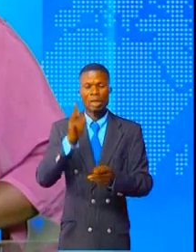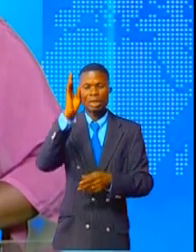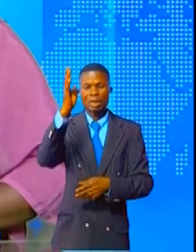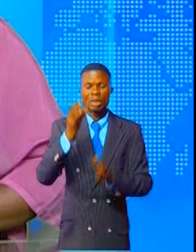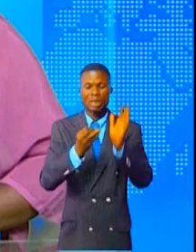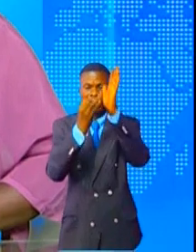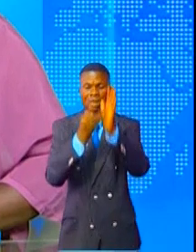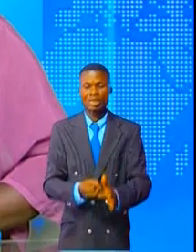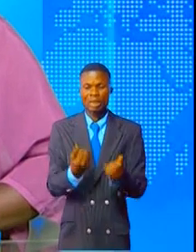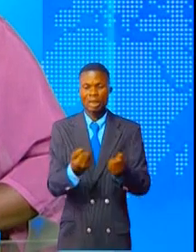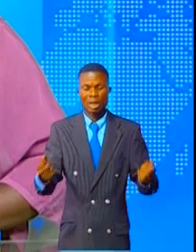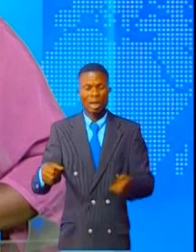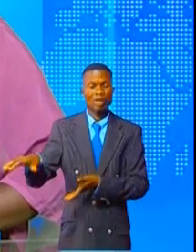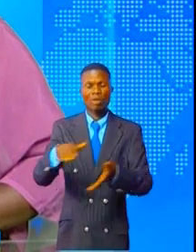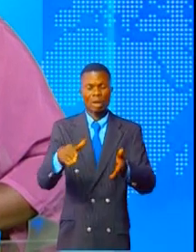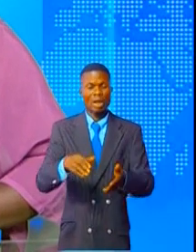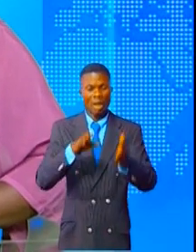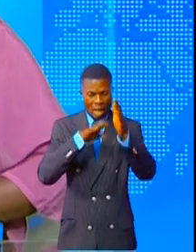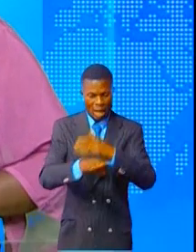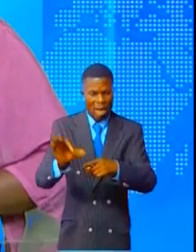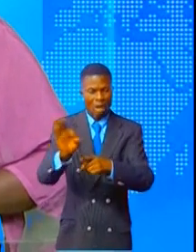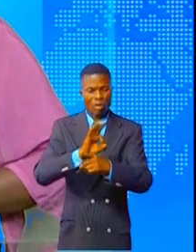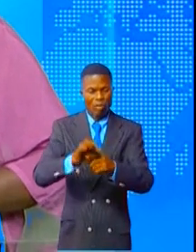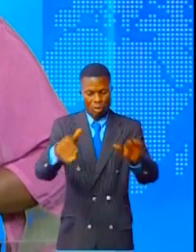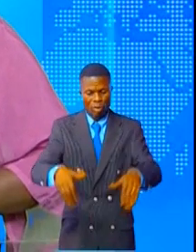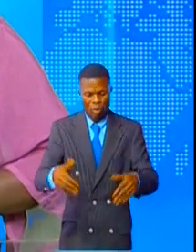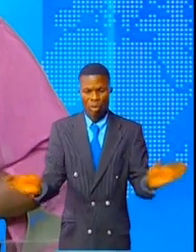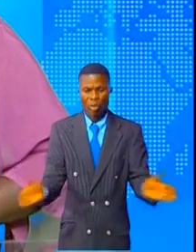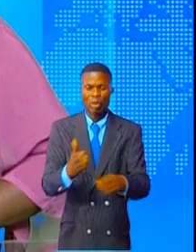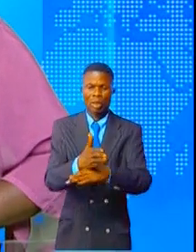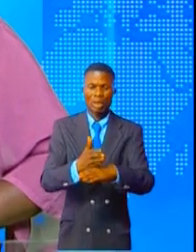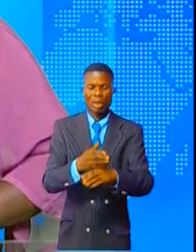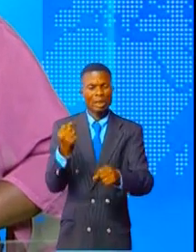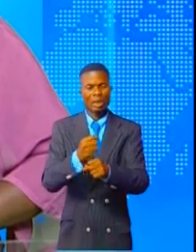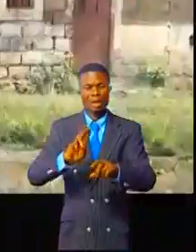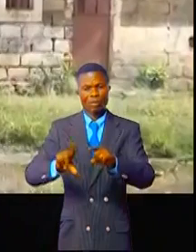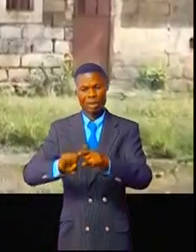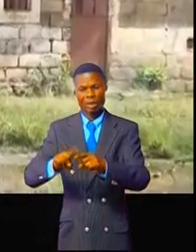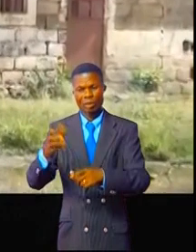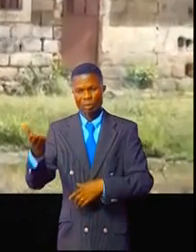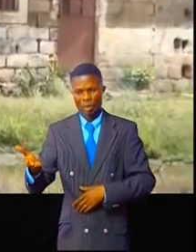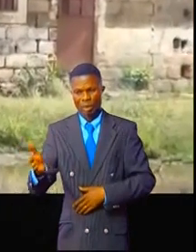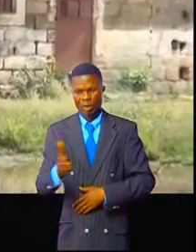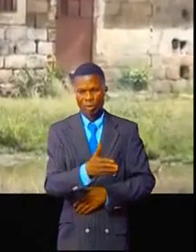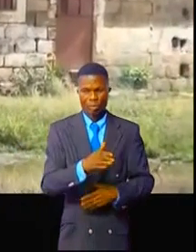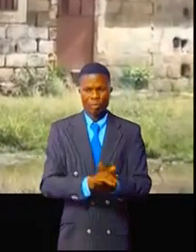de la rue et qui seront formés en agriculture élevage et autres métiers régates et